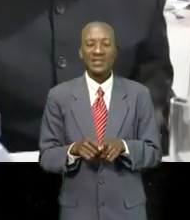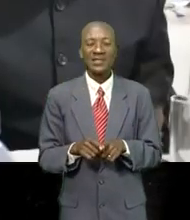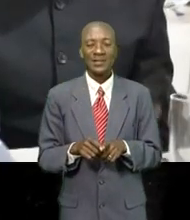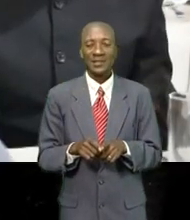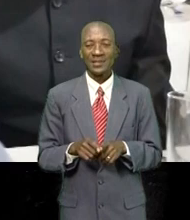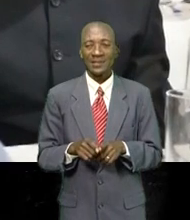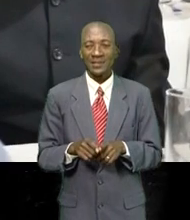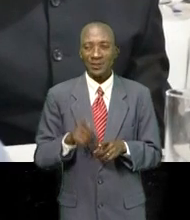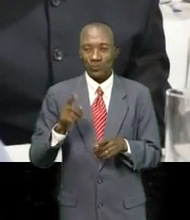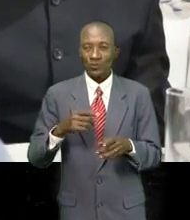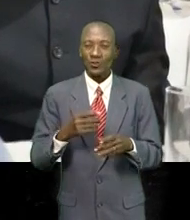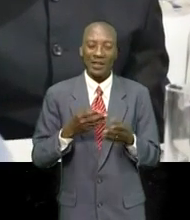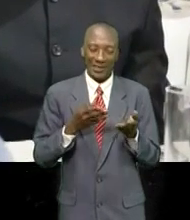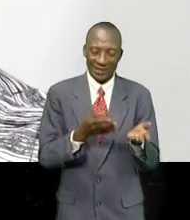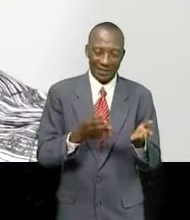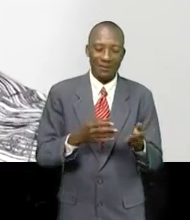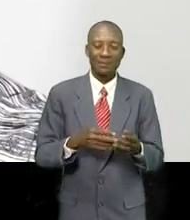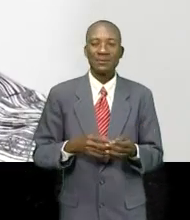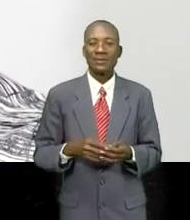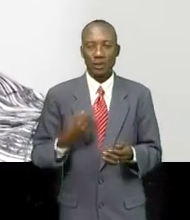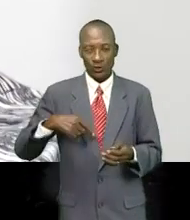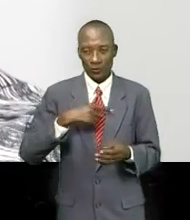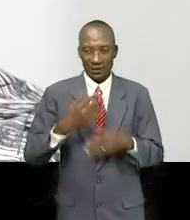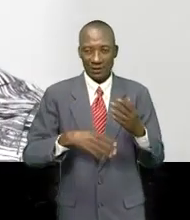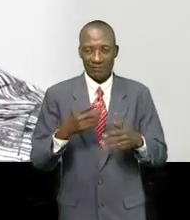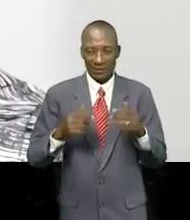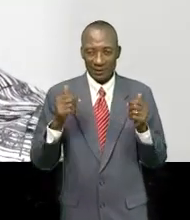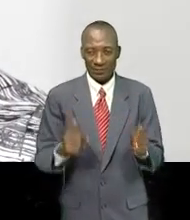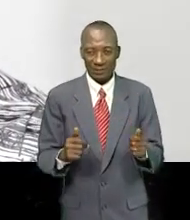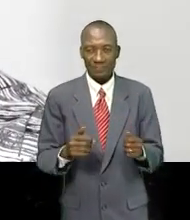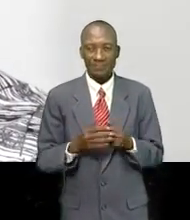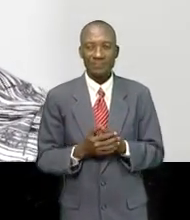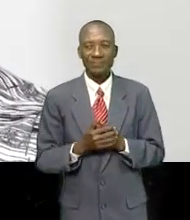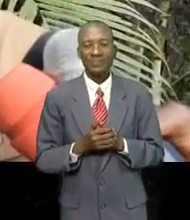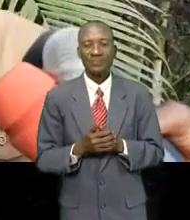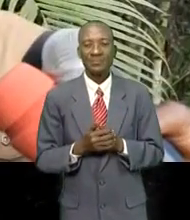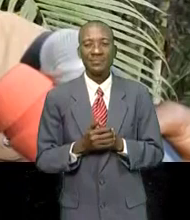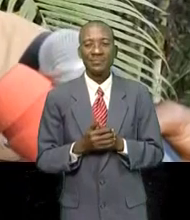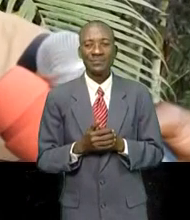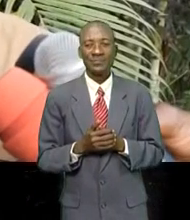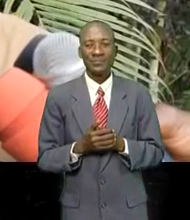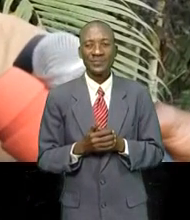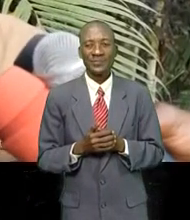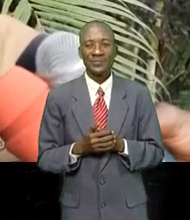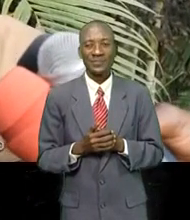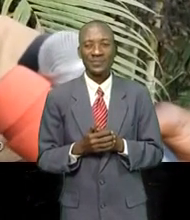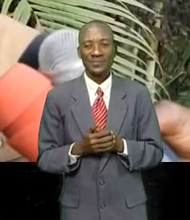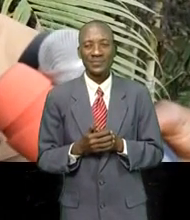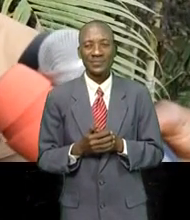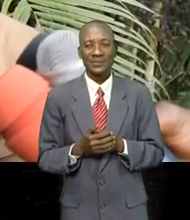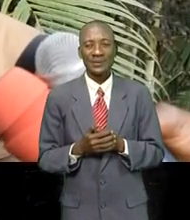l'UDPS, qui puissent avoir un rendement qui sera apprécié au niveau de la population. Voilà pourquoi nous les